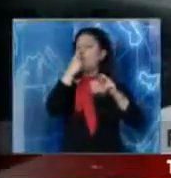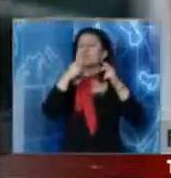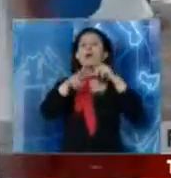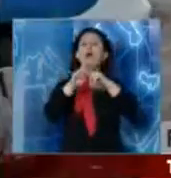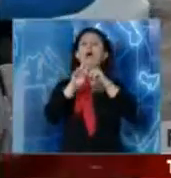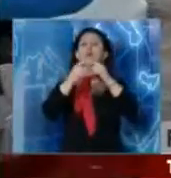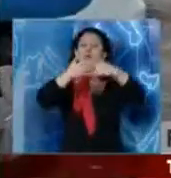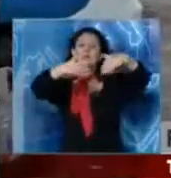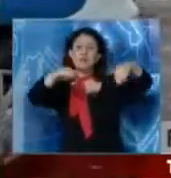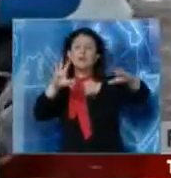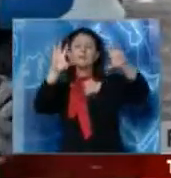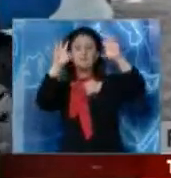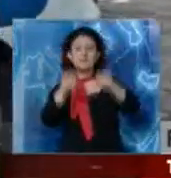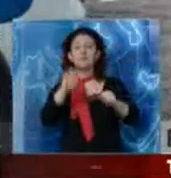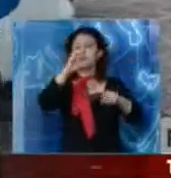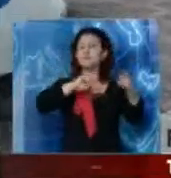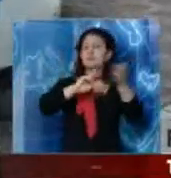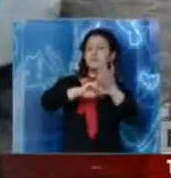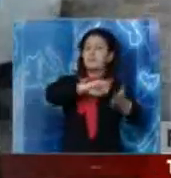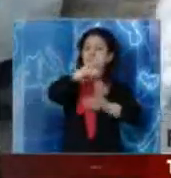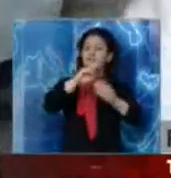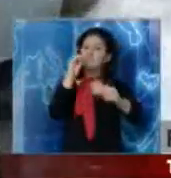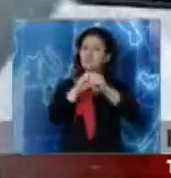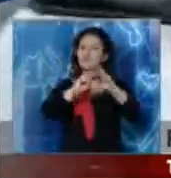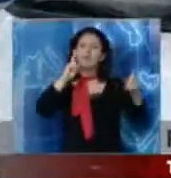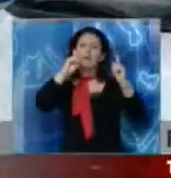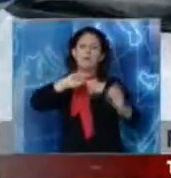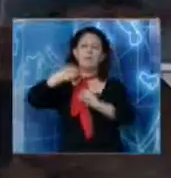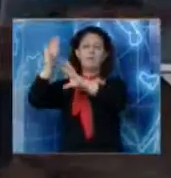gözaltına aldı. İşlemleri tamamlanan EK adliyeye sevk edildi.